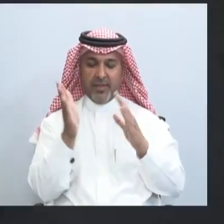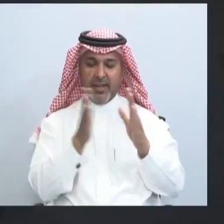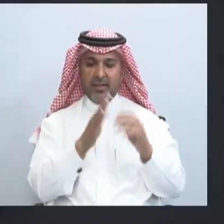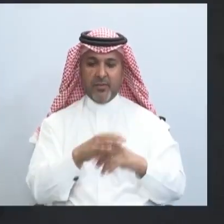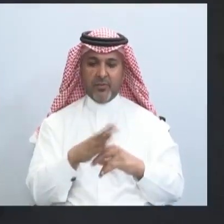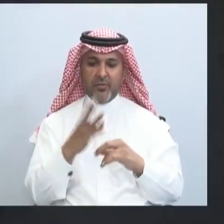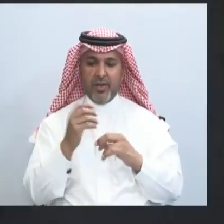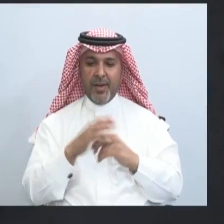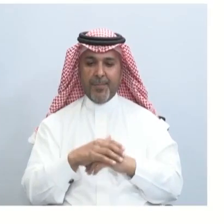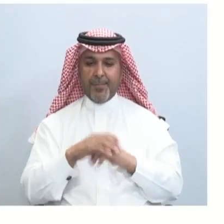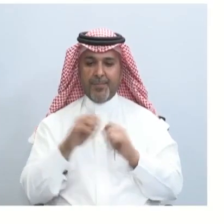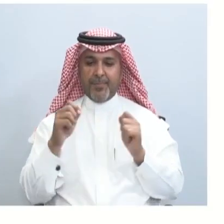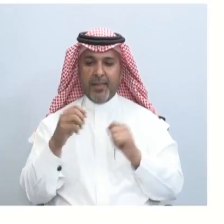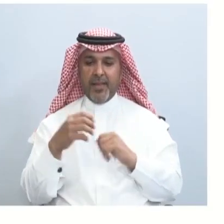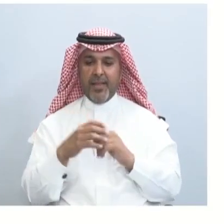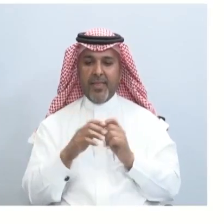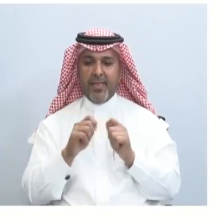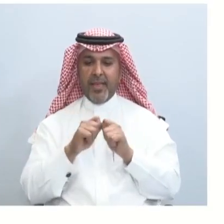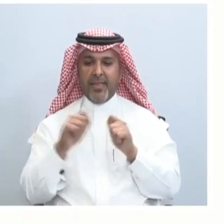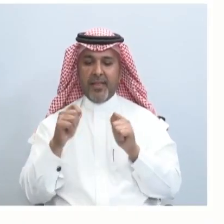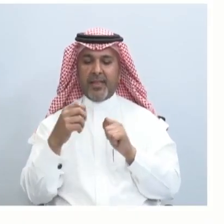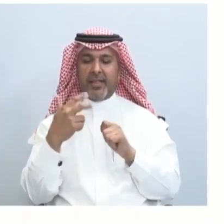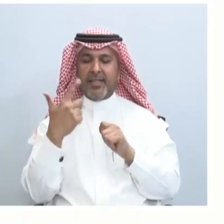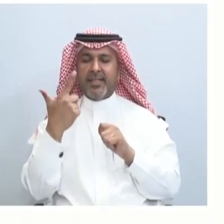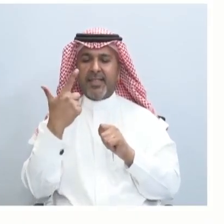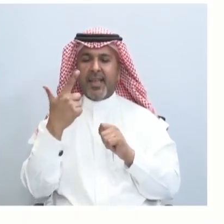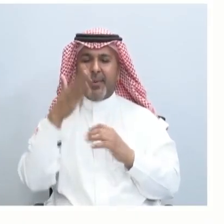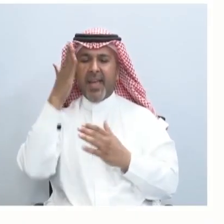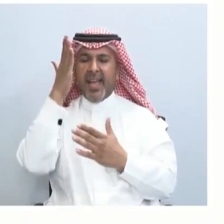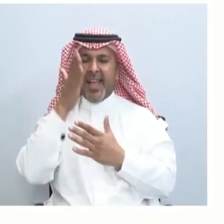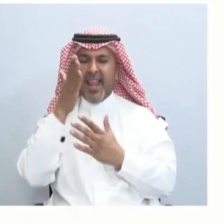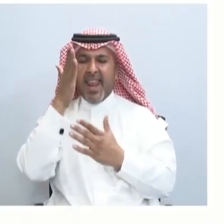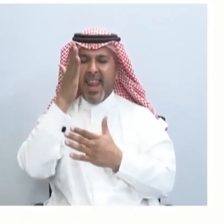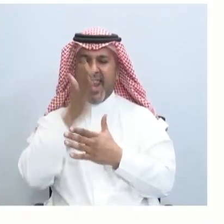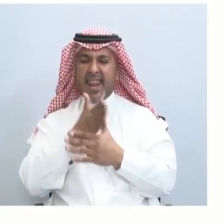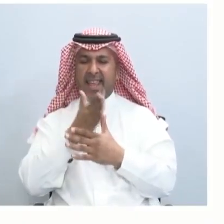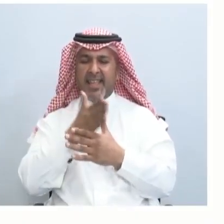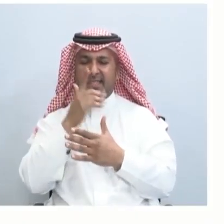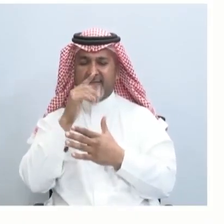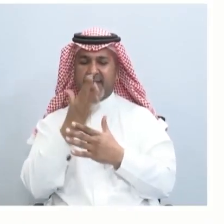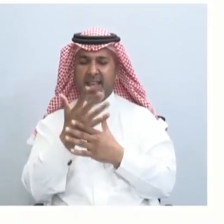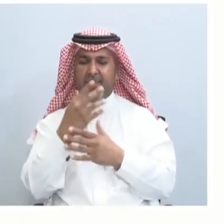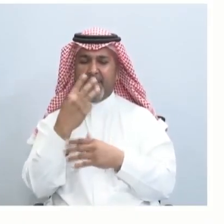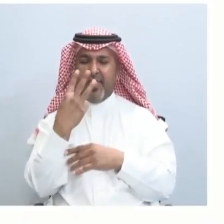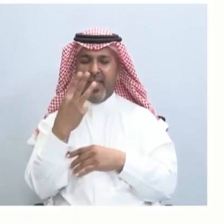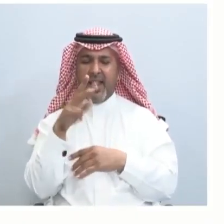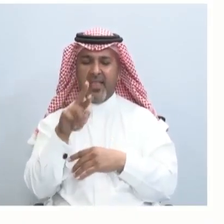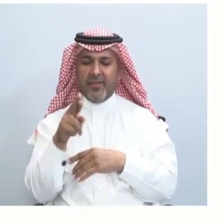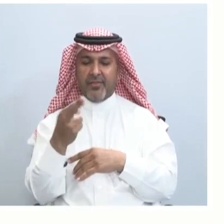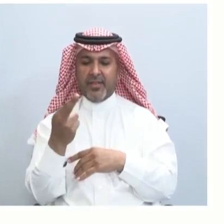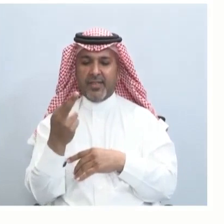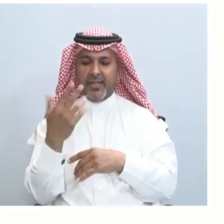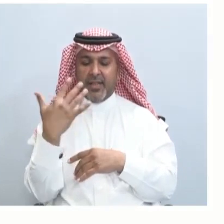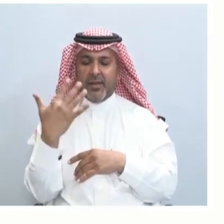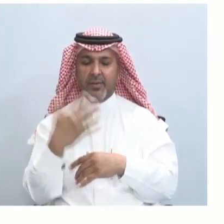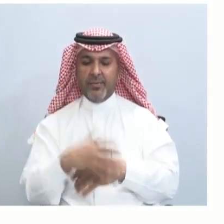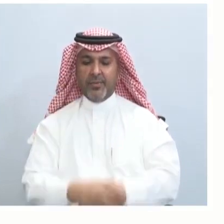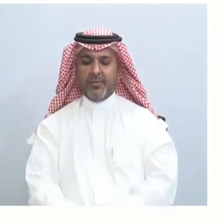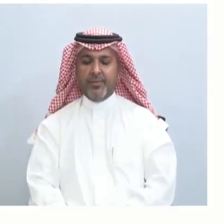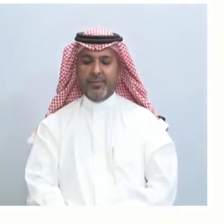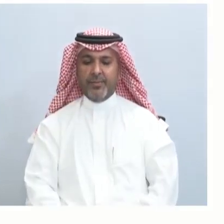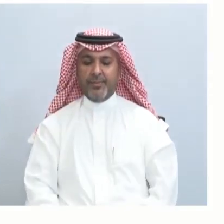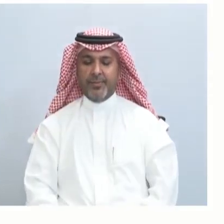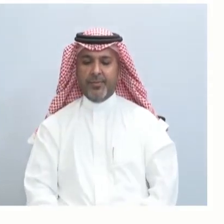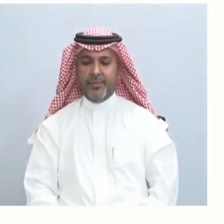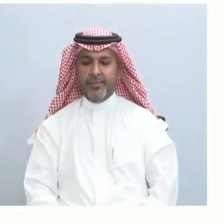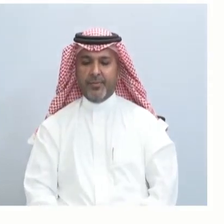نصف قطرها هو ثلاثه ونصف ديسيمتر لماذا لان هنا هذا باعتبار ان هذا القطر كاملا طوله سبعه